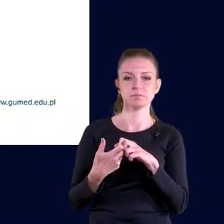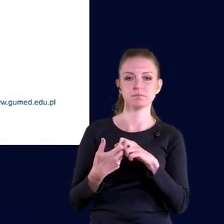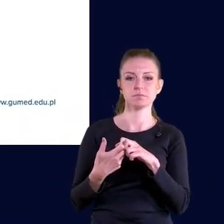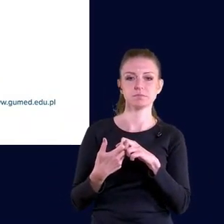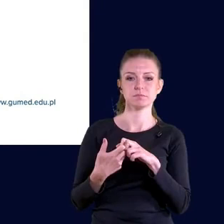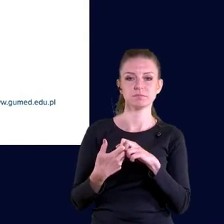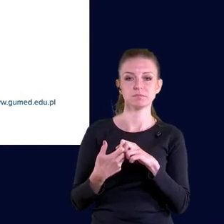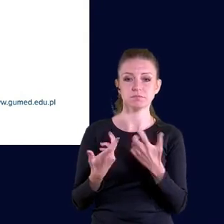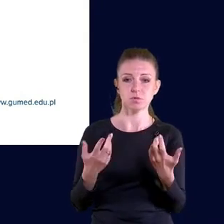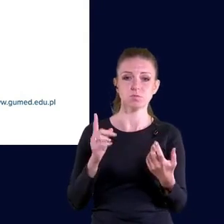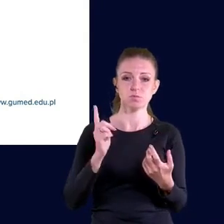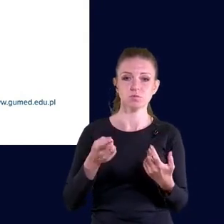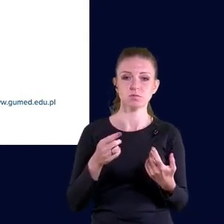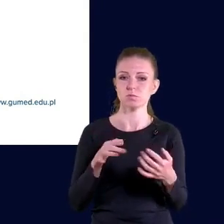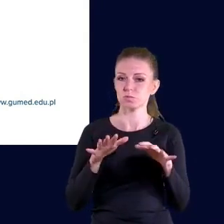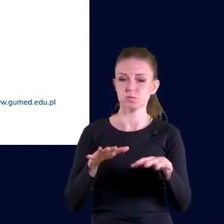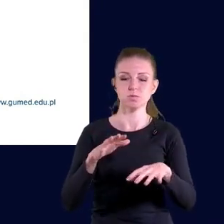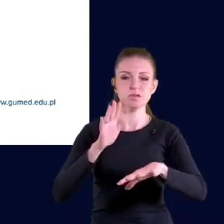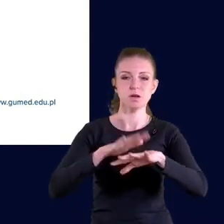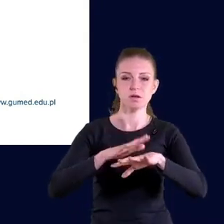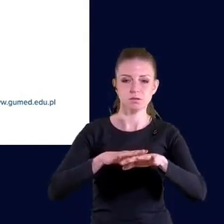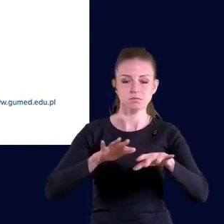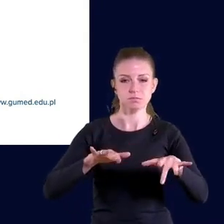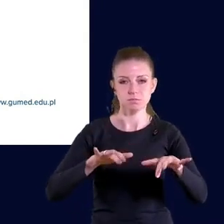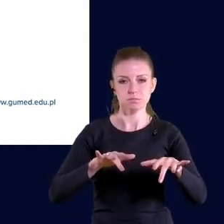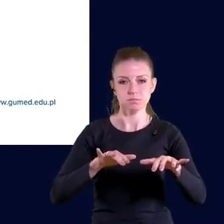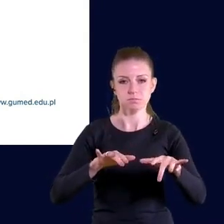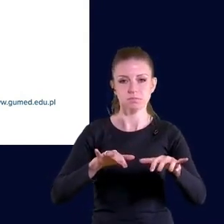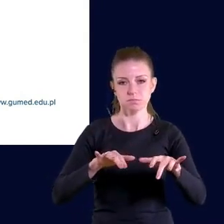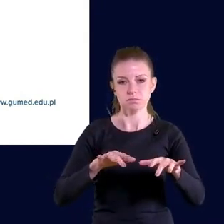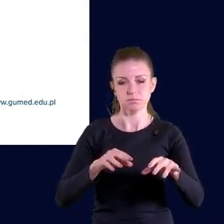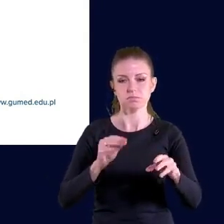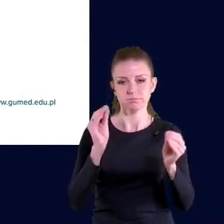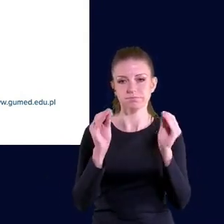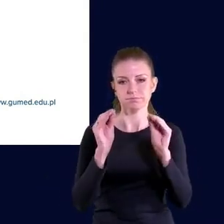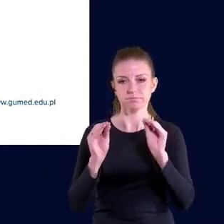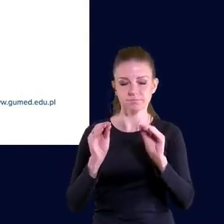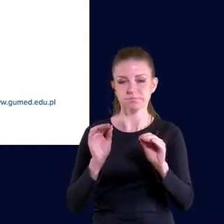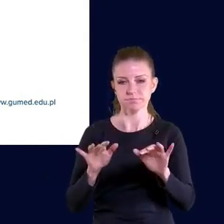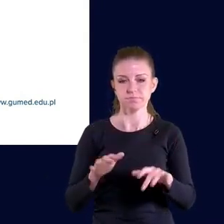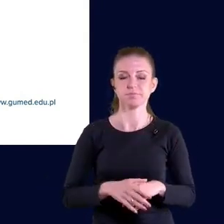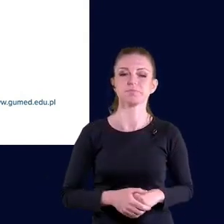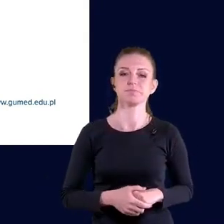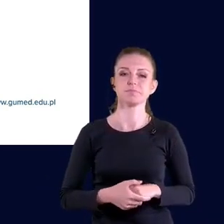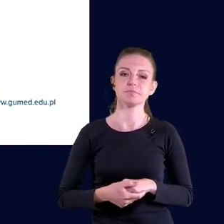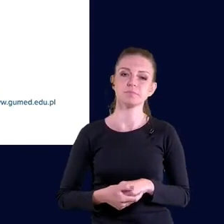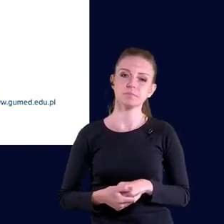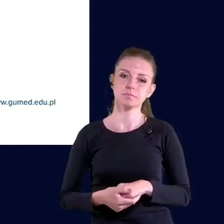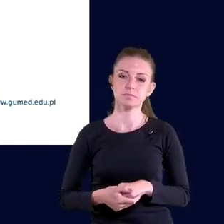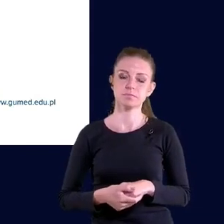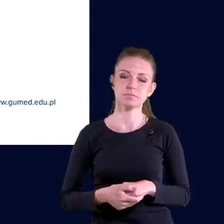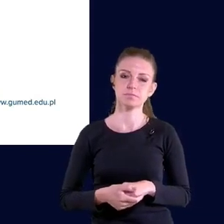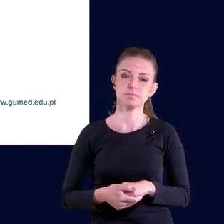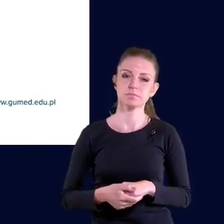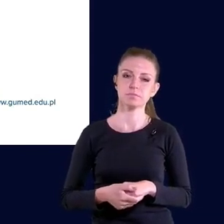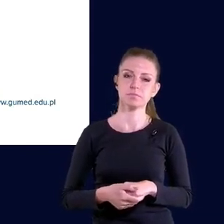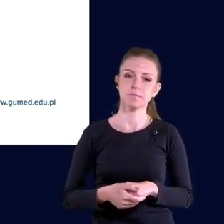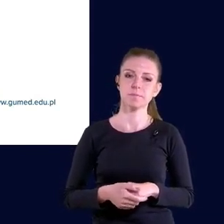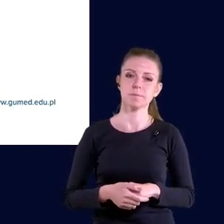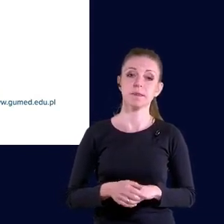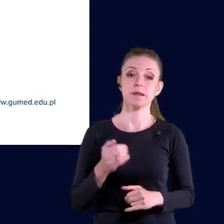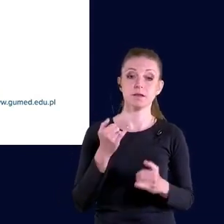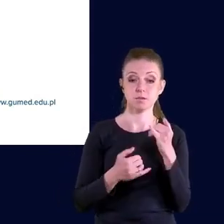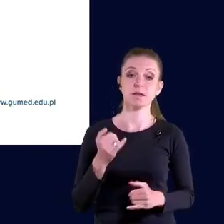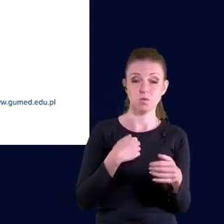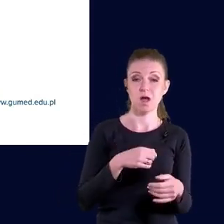ręczna praca nad dokumentami ponieważ często automatyczną